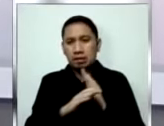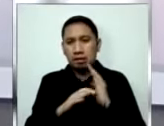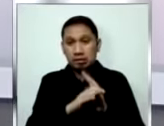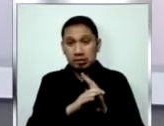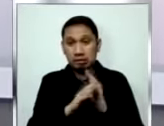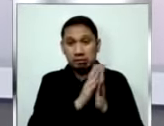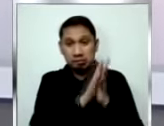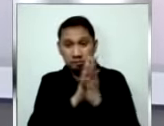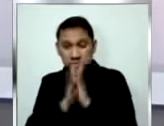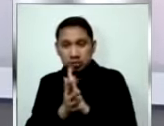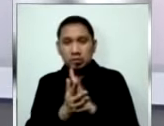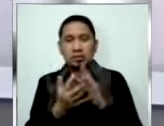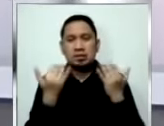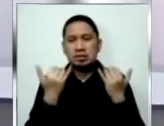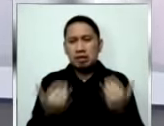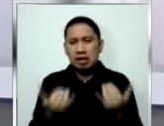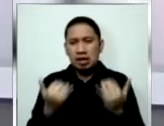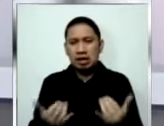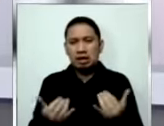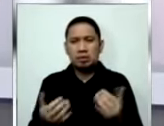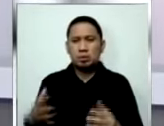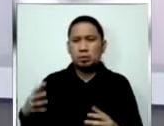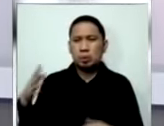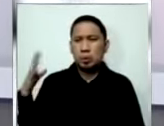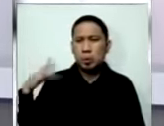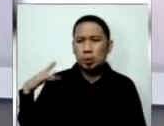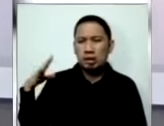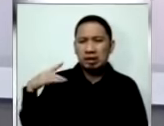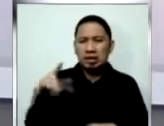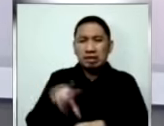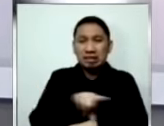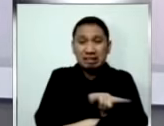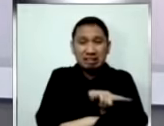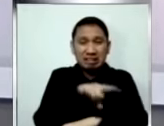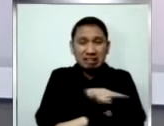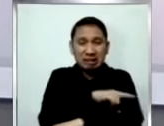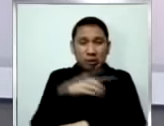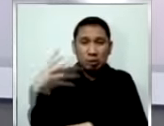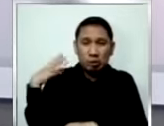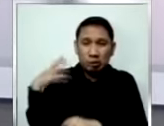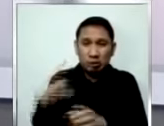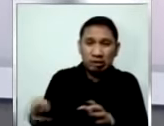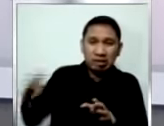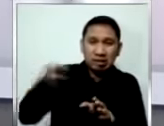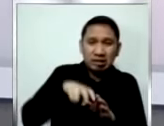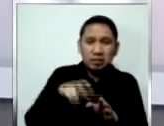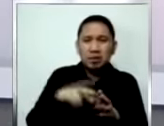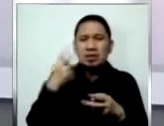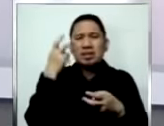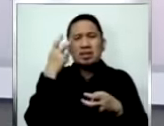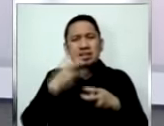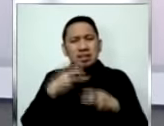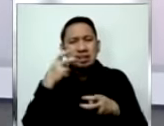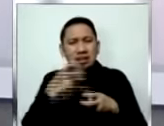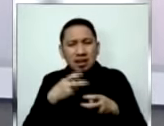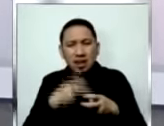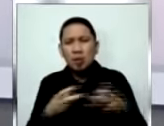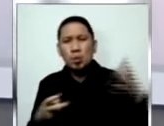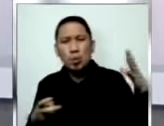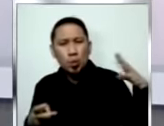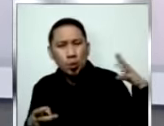inabot ng siyam-siyam kakaintay ng masasakyan kaninang umaga, ayun na naman, hirap din ngayon sa pag-abang ng biyahe